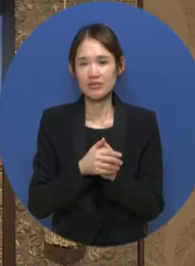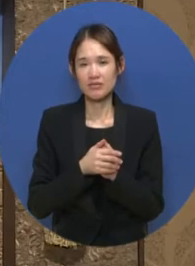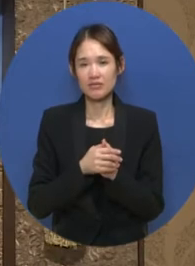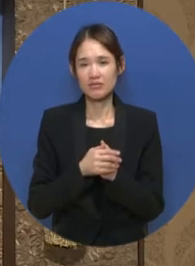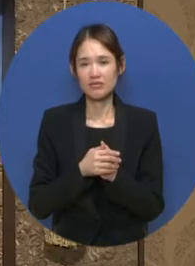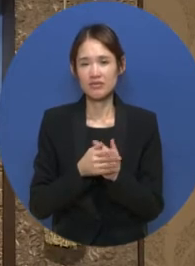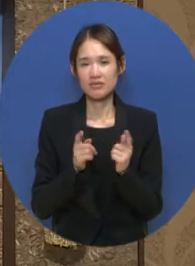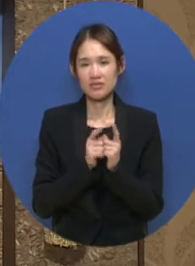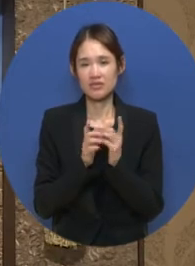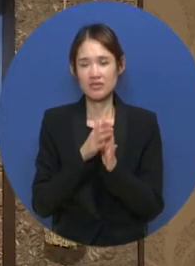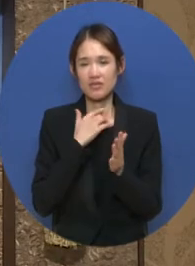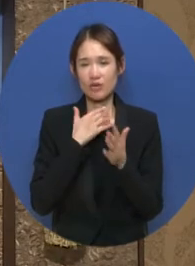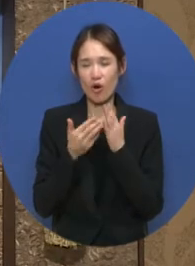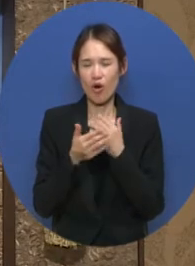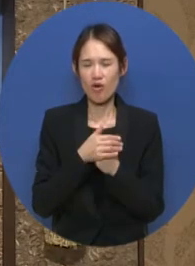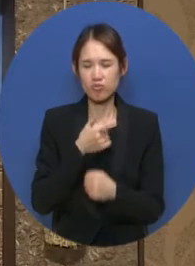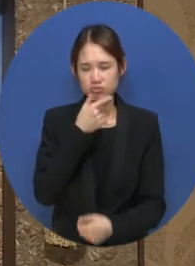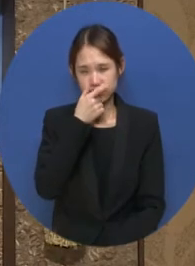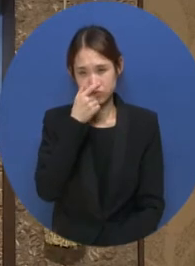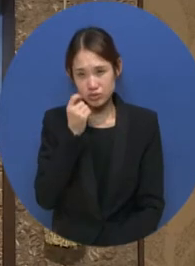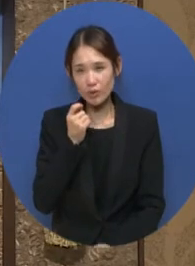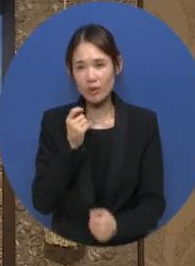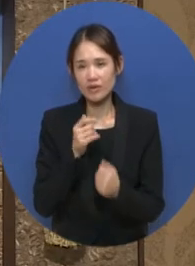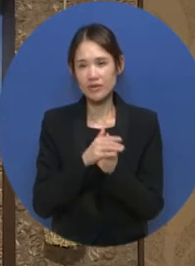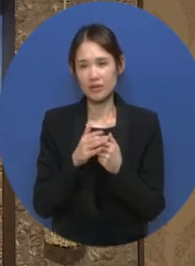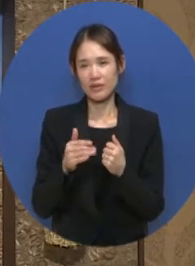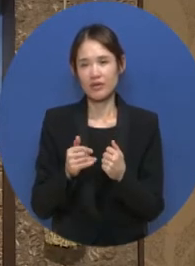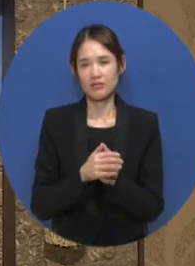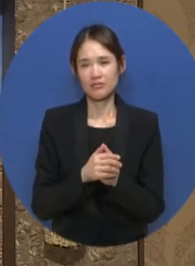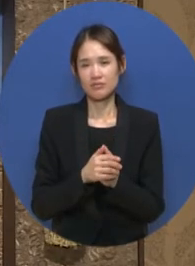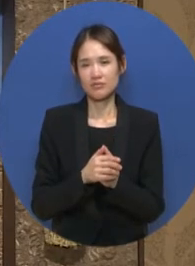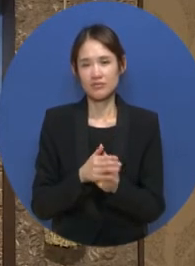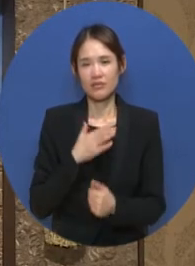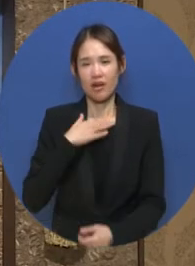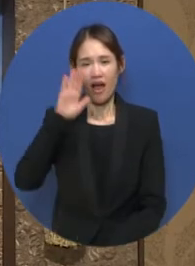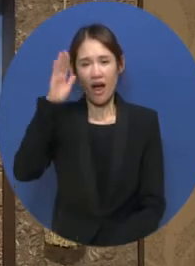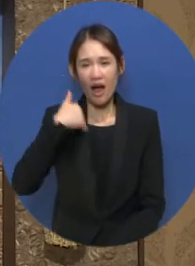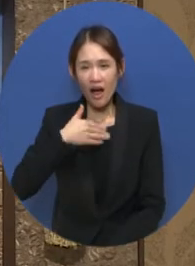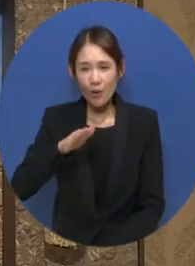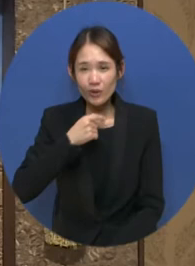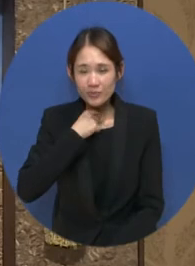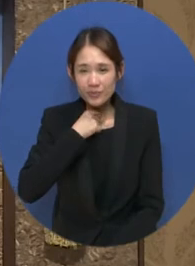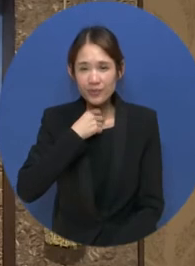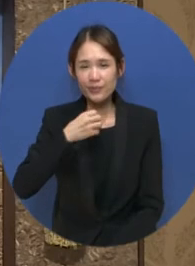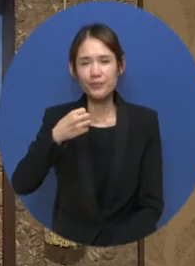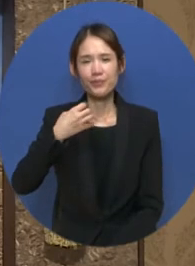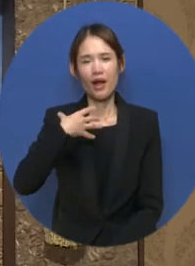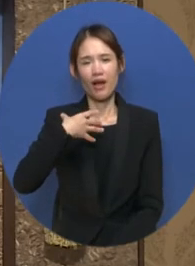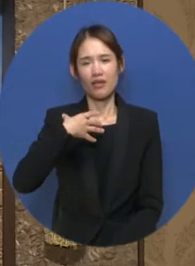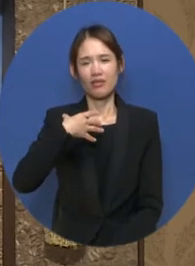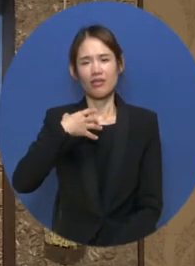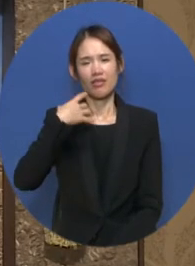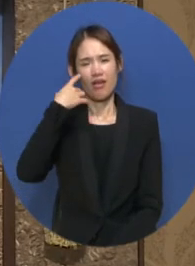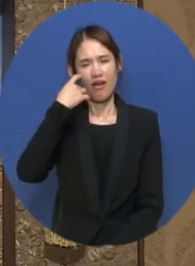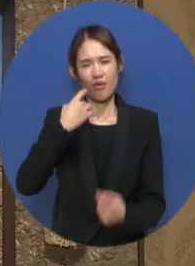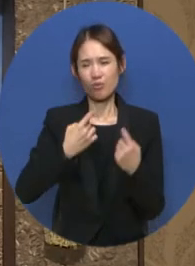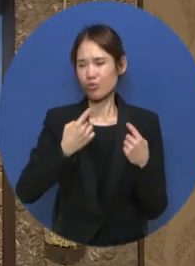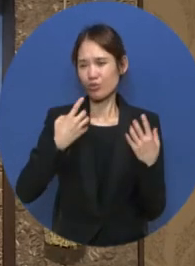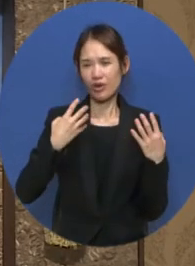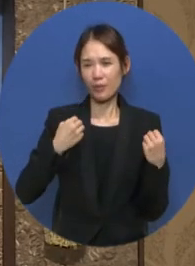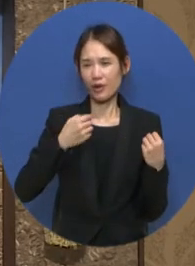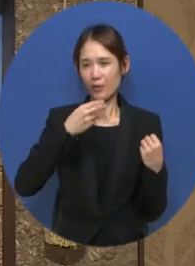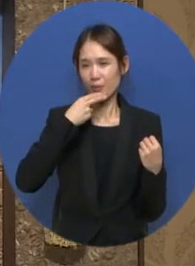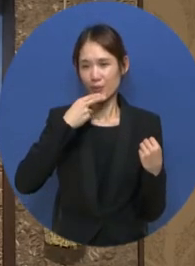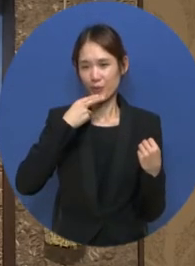것들을 이제 실제 개인들이 많지 않은 c 답 오니까 이렇게 선뜻 나가고 싶어요 라고 하실 말씀 하시는 분들이 도 생각만큼 또